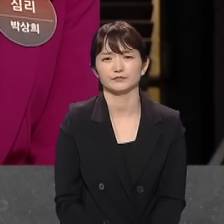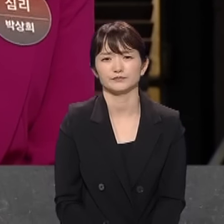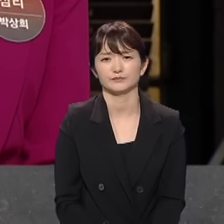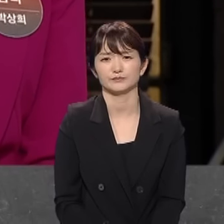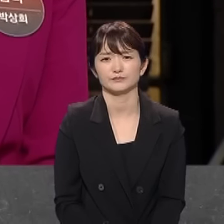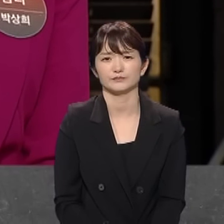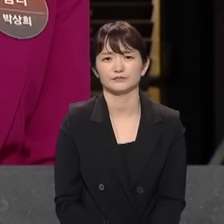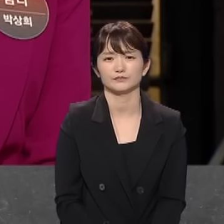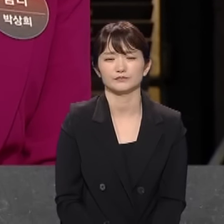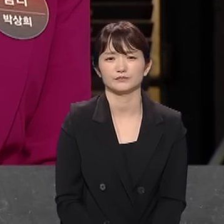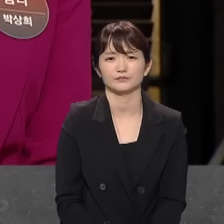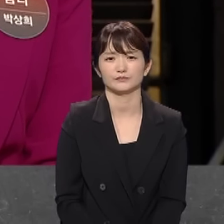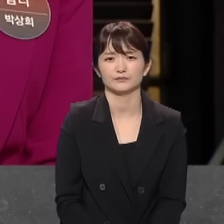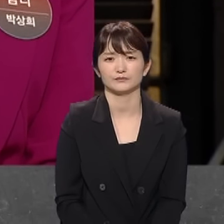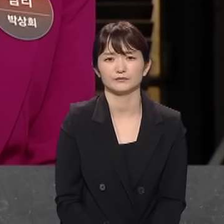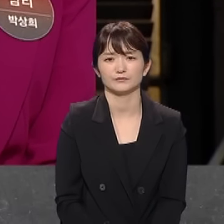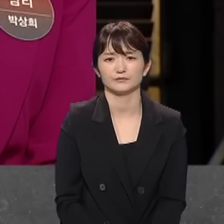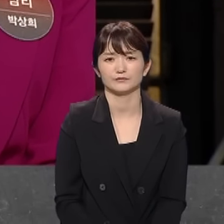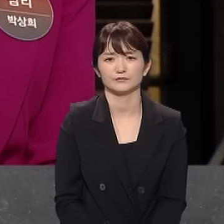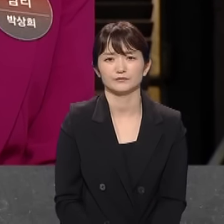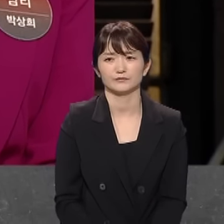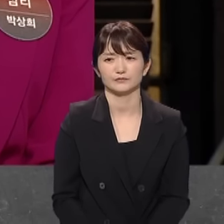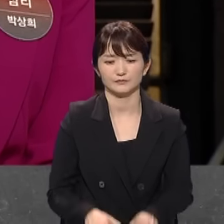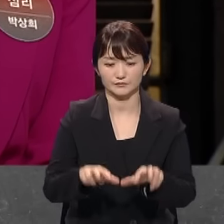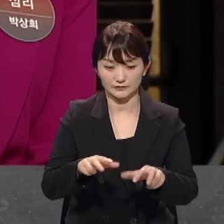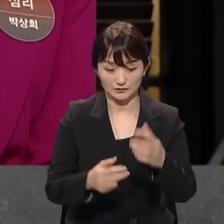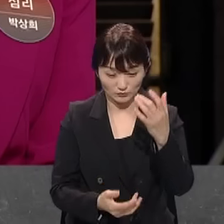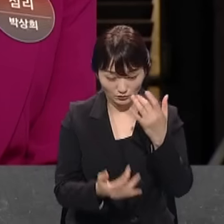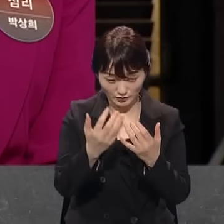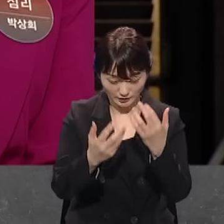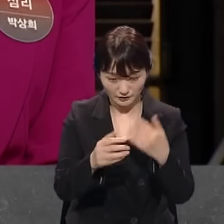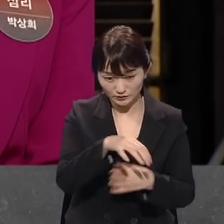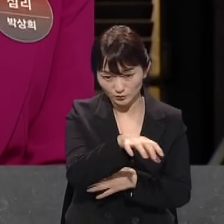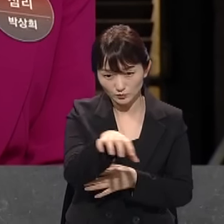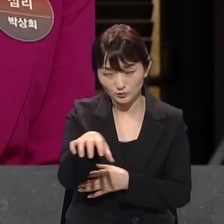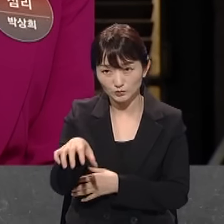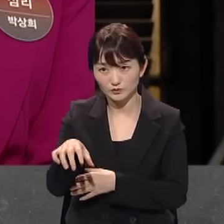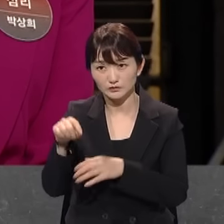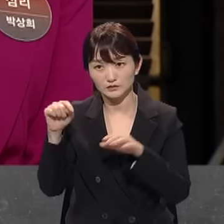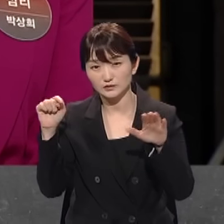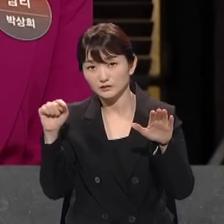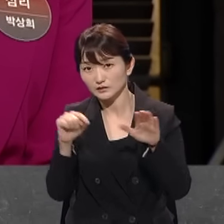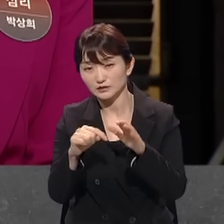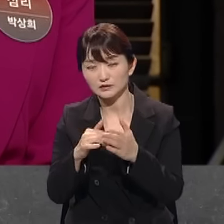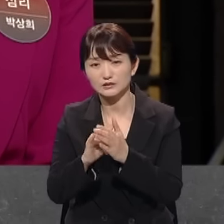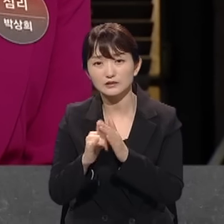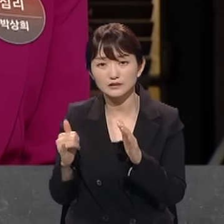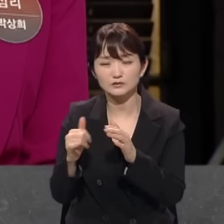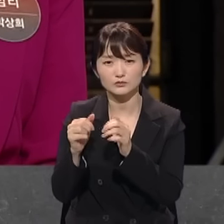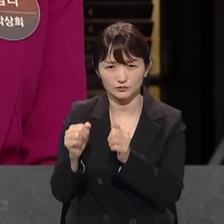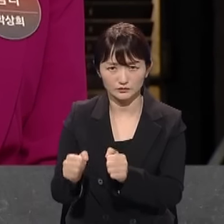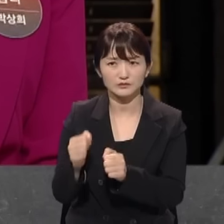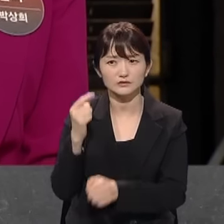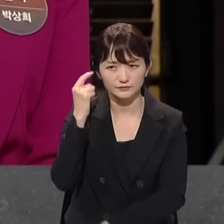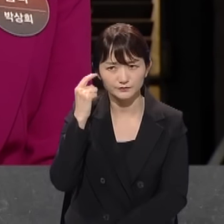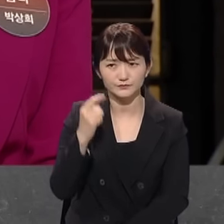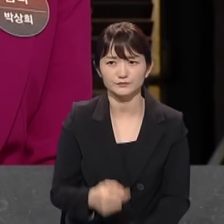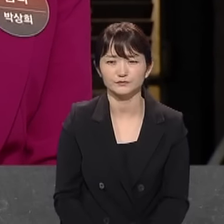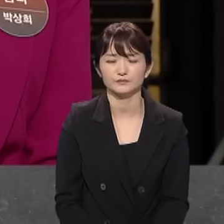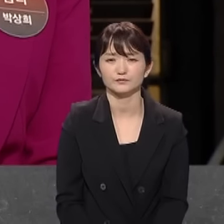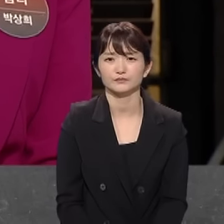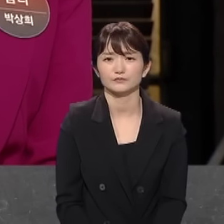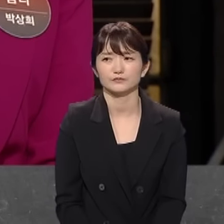교수님 좀 뭐 지금 그 화재 현장에 온 이런 가족들도 계신다고 들었습니다.